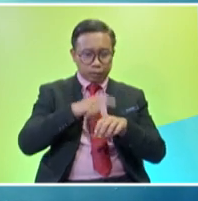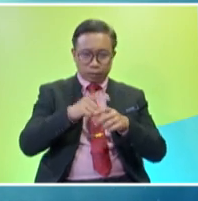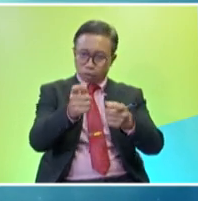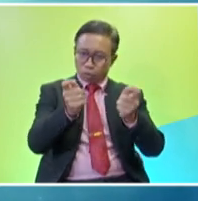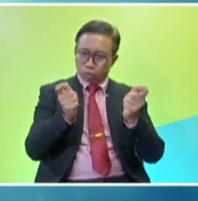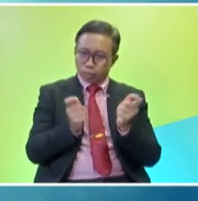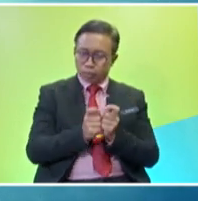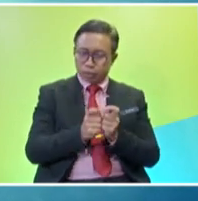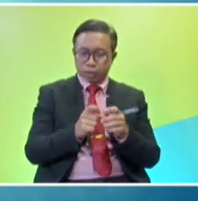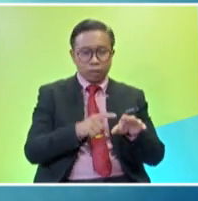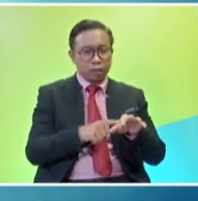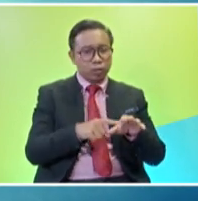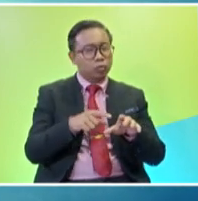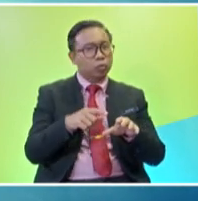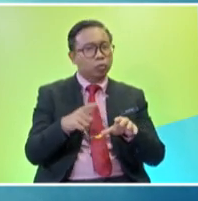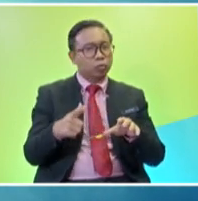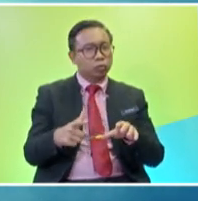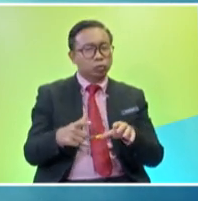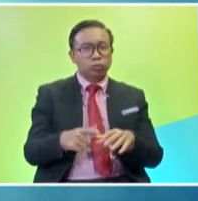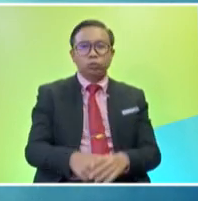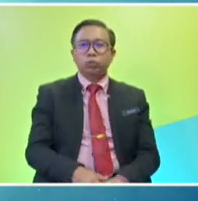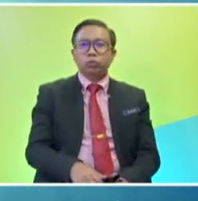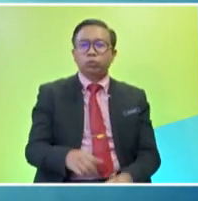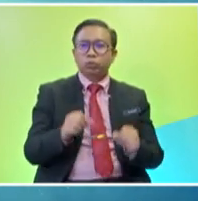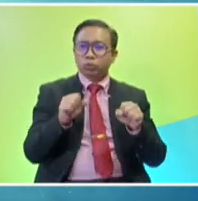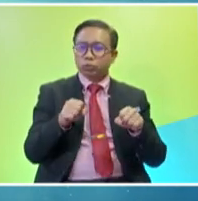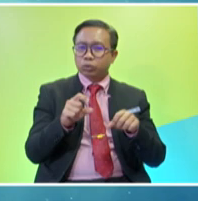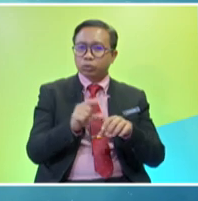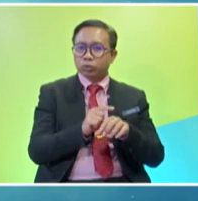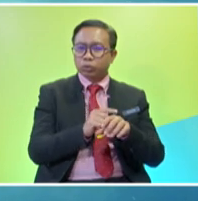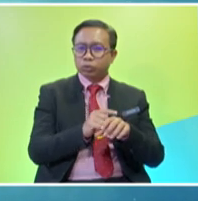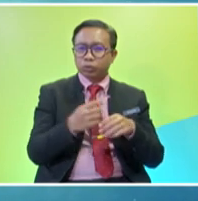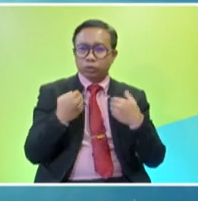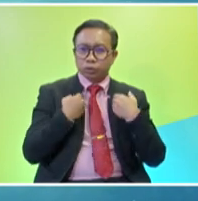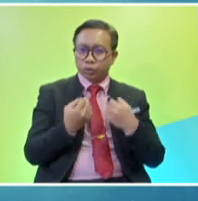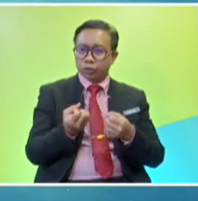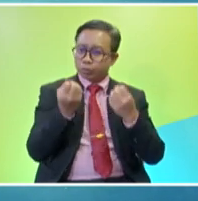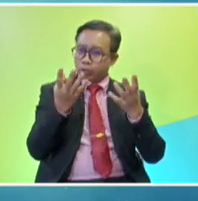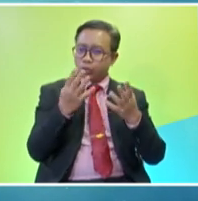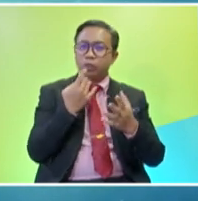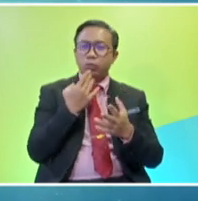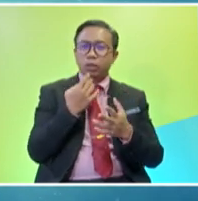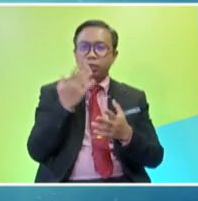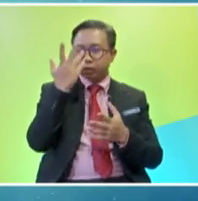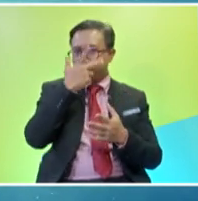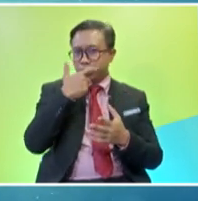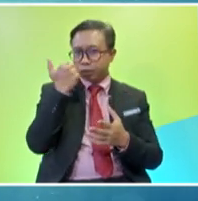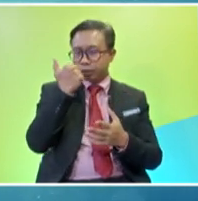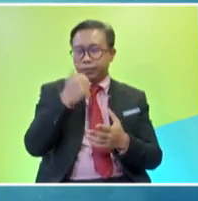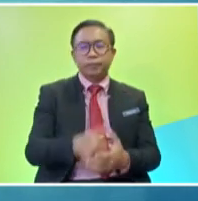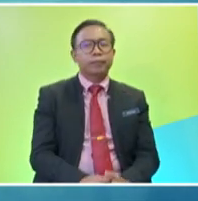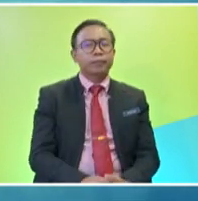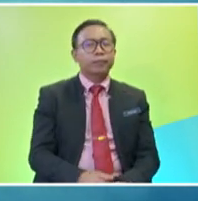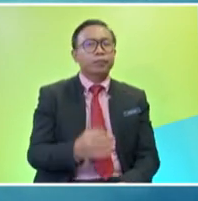hutan daun lurus sederhana pokok Apple juga suka gugukkan daun serta mempunyai berbagai warna yang cantik bunga mepes